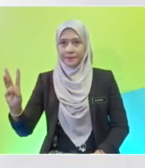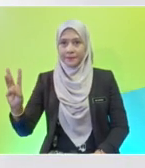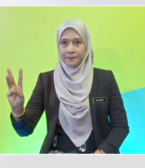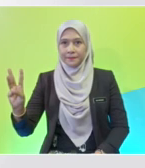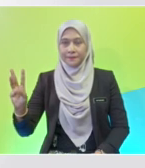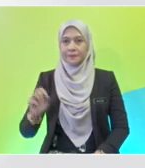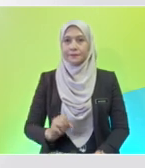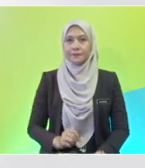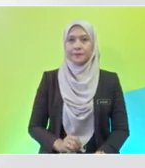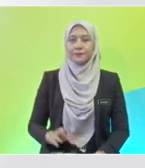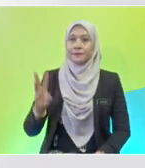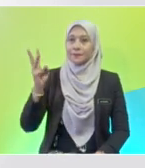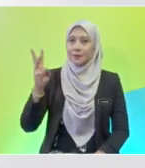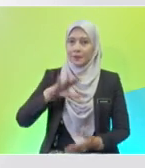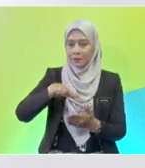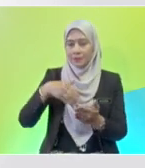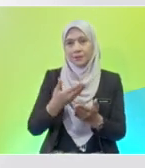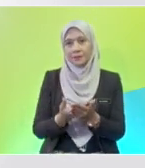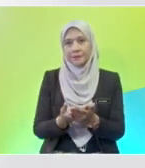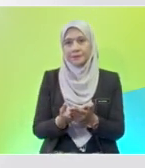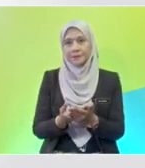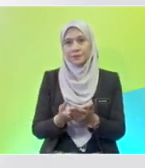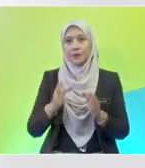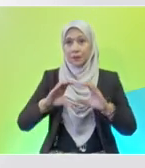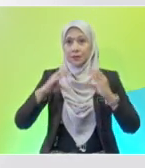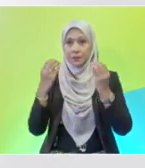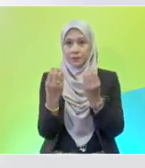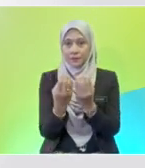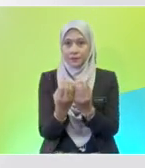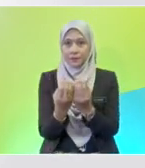ada 16 Oke 16 itu tadi kumpulan